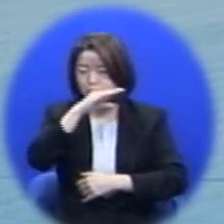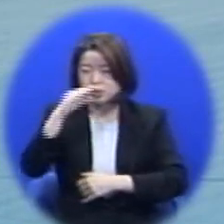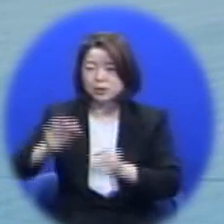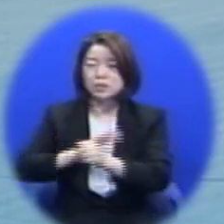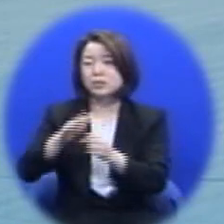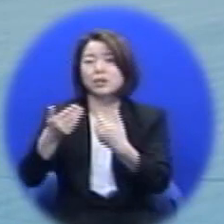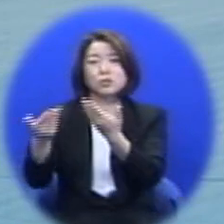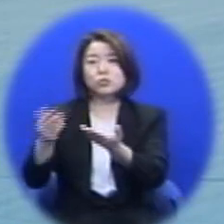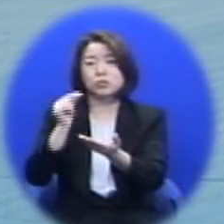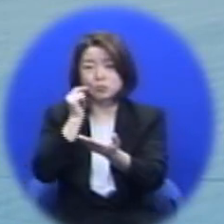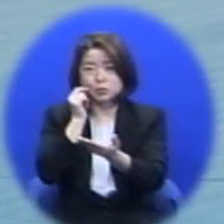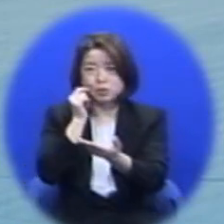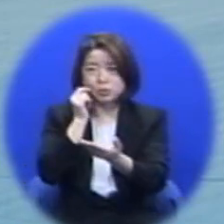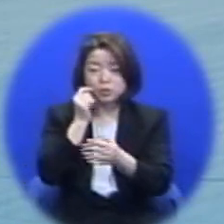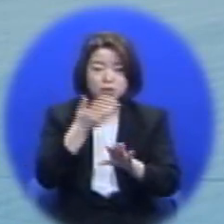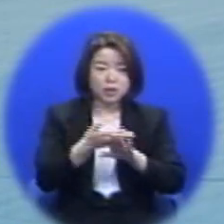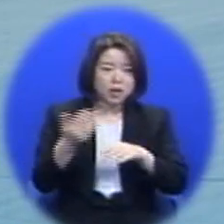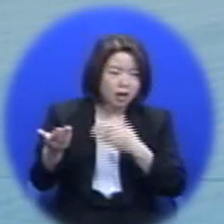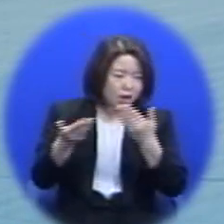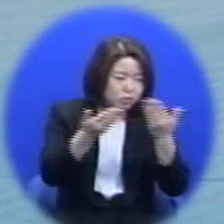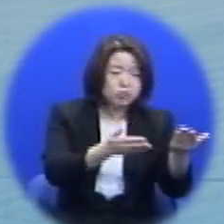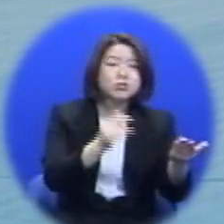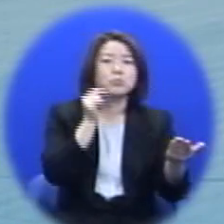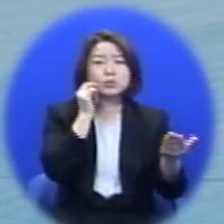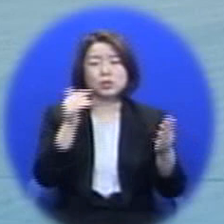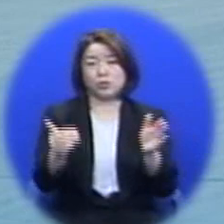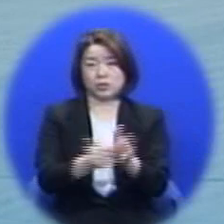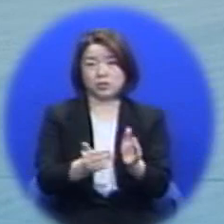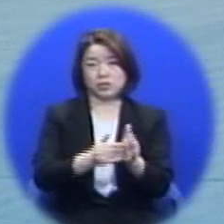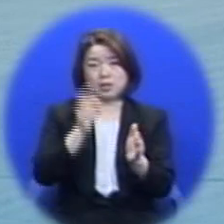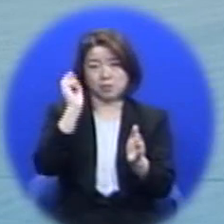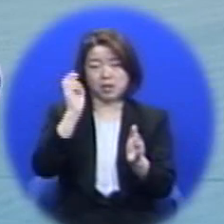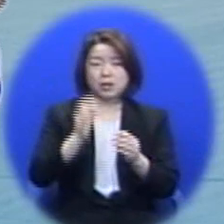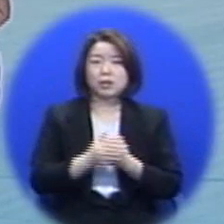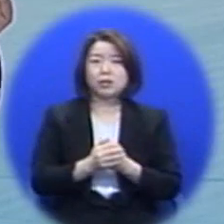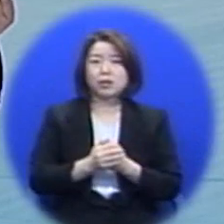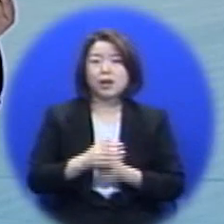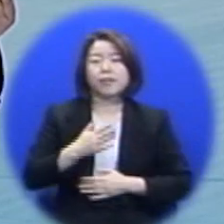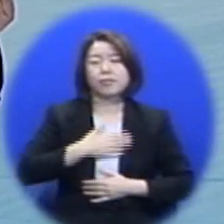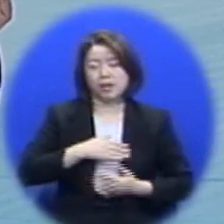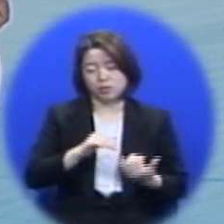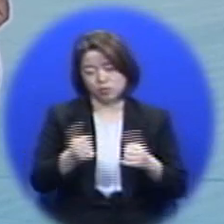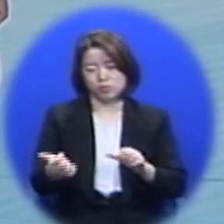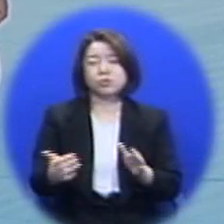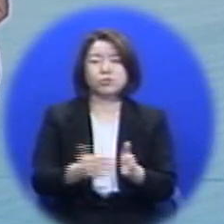진짜 사랑 주어보지도 못하고 그렇게 끝난다니까요. 근데 나는 죽었어요.